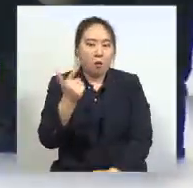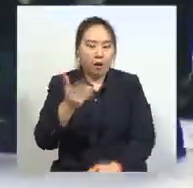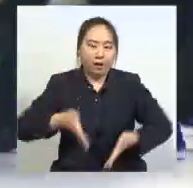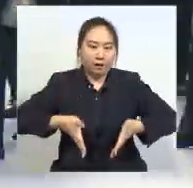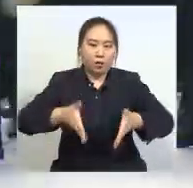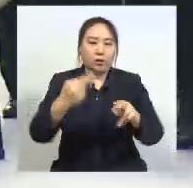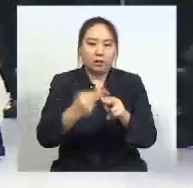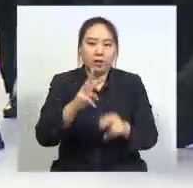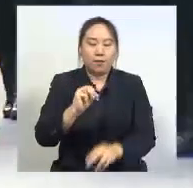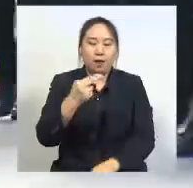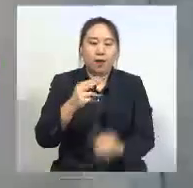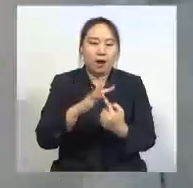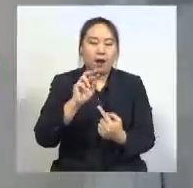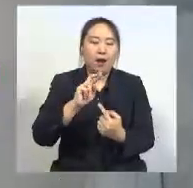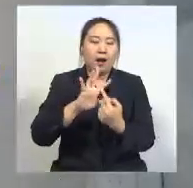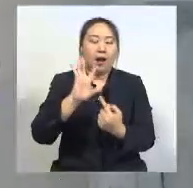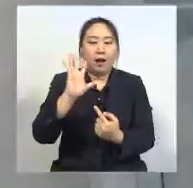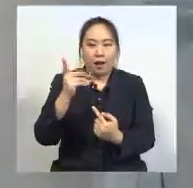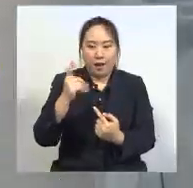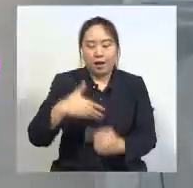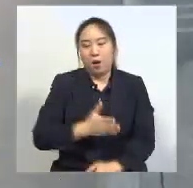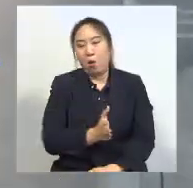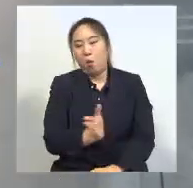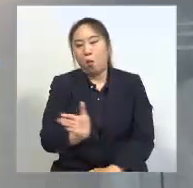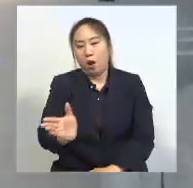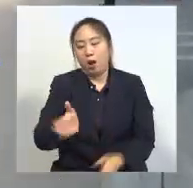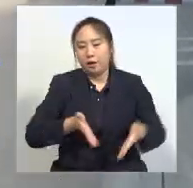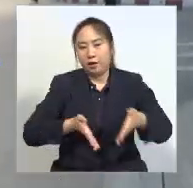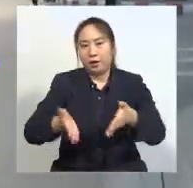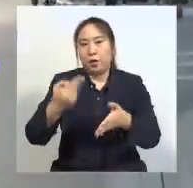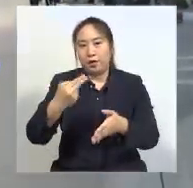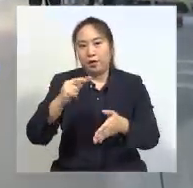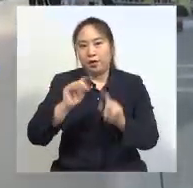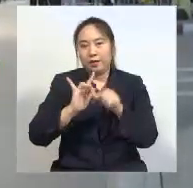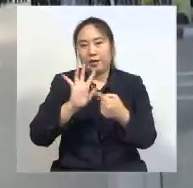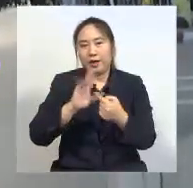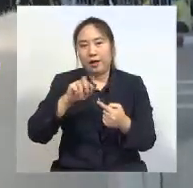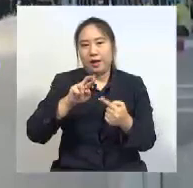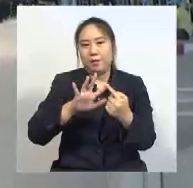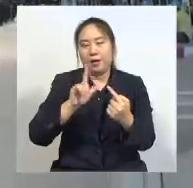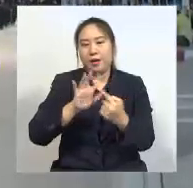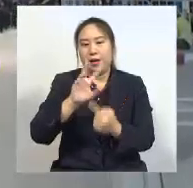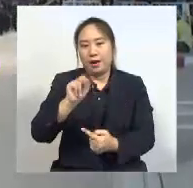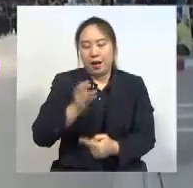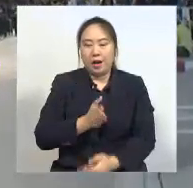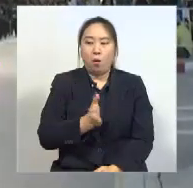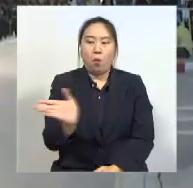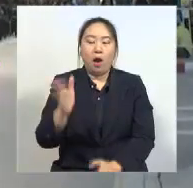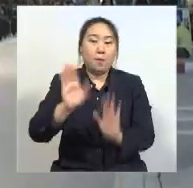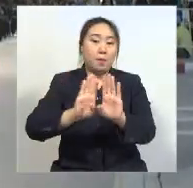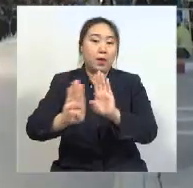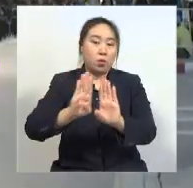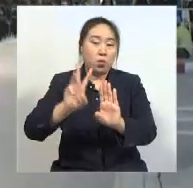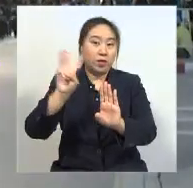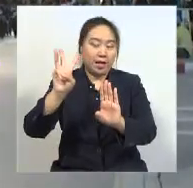ถนนมหาราชเลี้ยวขวาแยกมหาราชมุ่งหน้าสู่ถนนหน้าพระลานเลี้ยวขวาเข้าประตูวิเศษชัยศรี